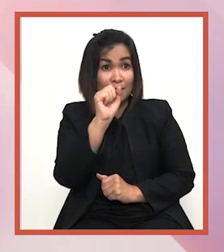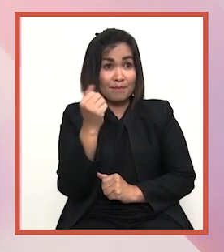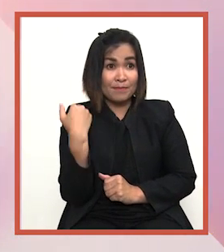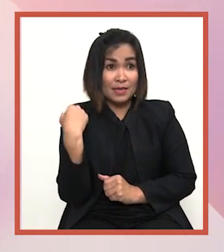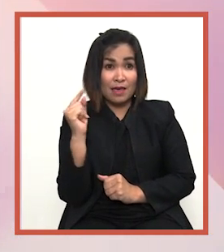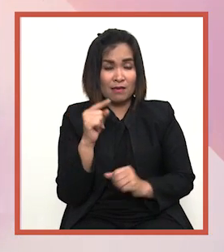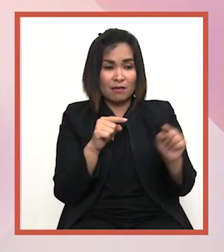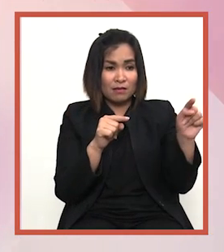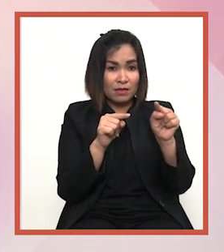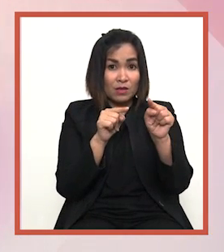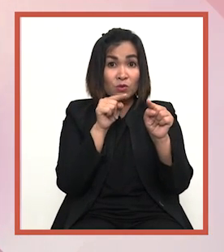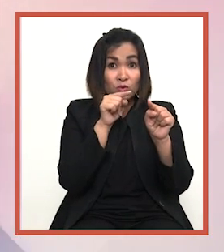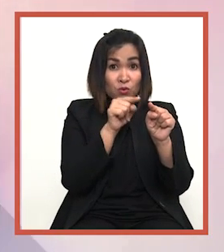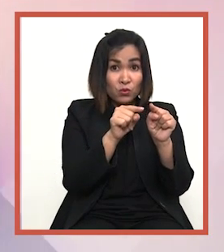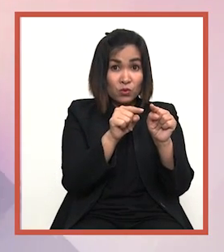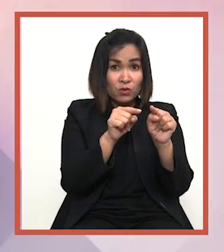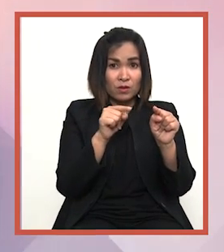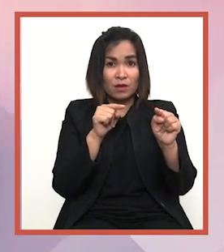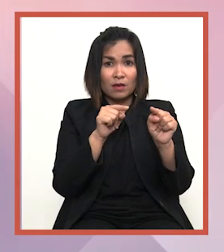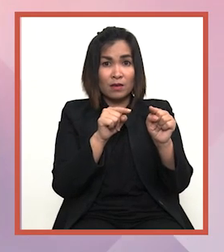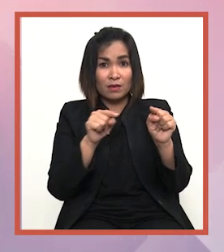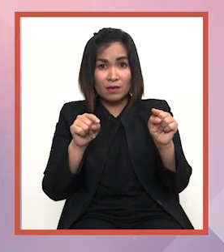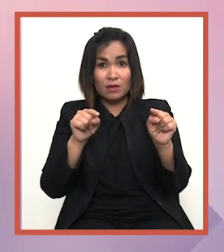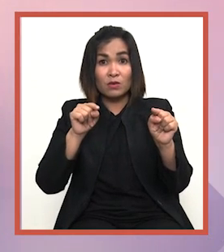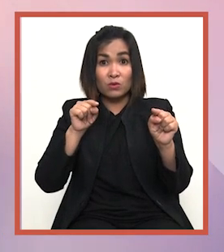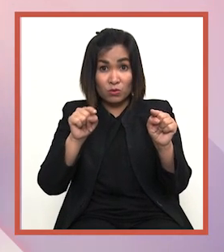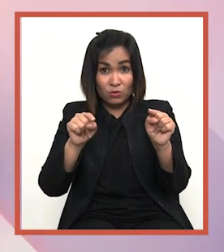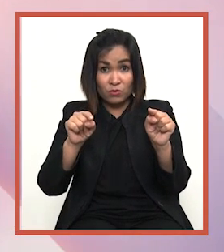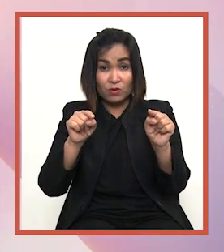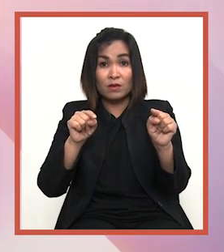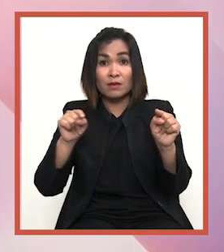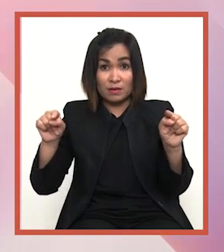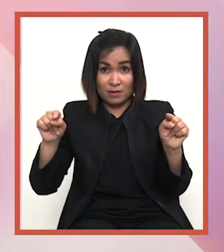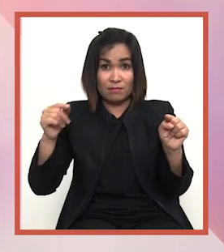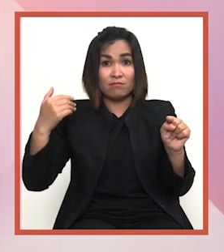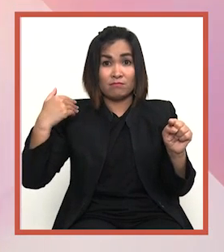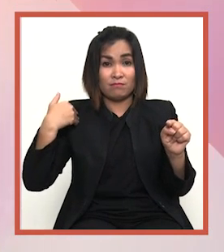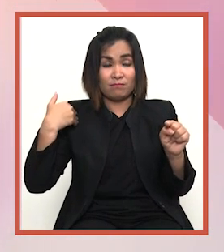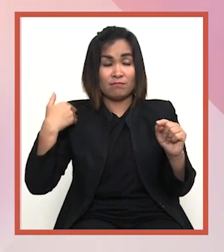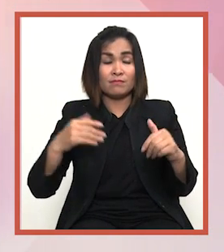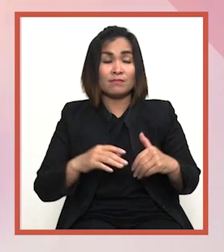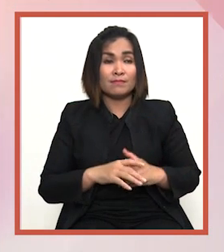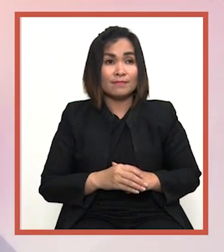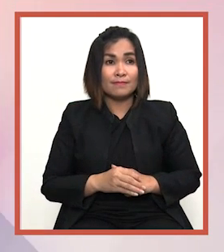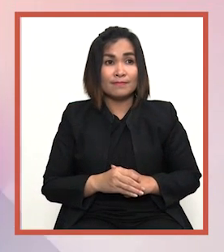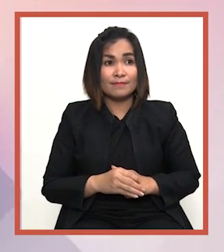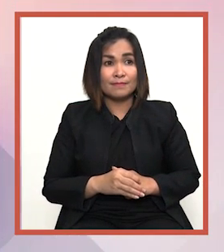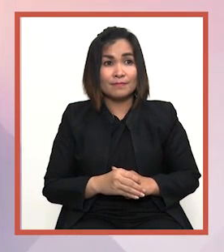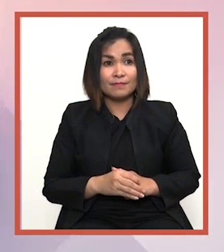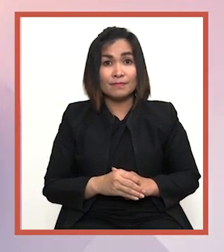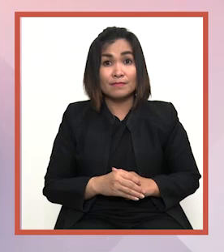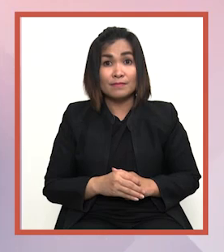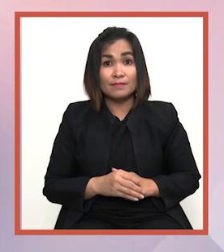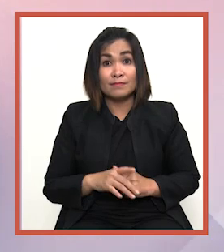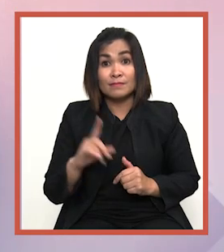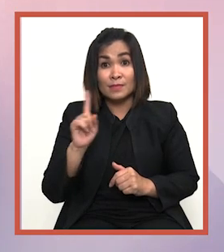จุดอยู่เห็นไหมครับขีดนะครับจุดนะครับแล้วก็ขีดต่อไปอีกนะครับแล้วก็มีจุดมีขีดนะครับอันนี้เราจะทำตีกรอบคร